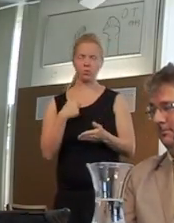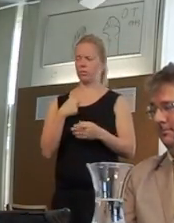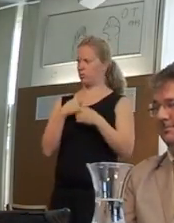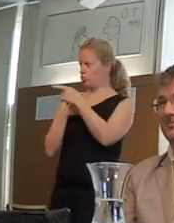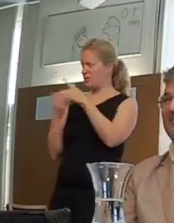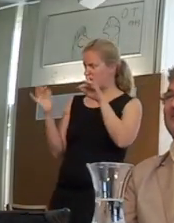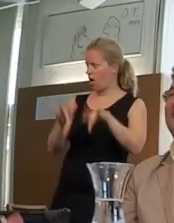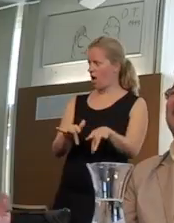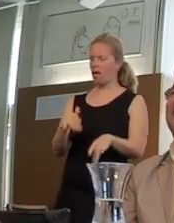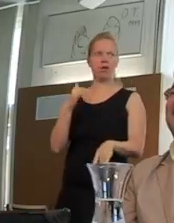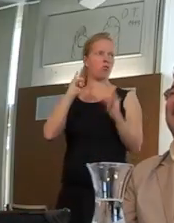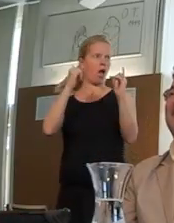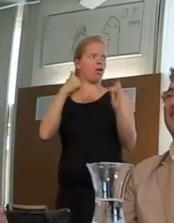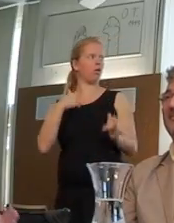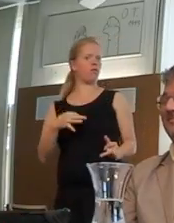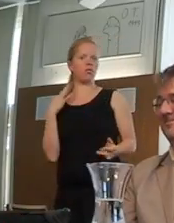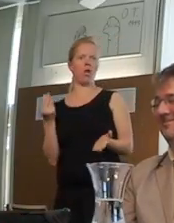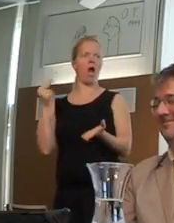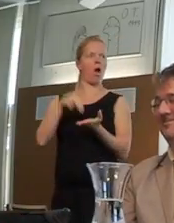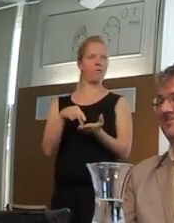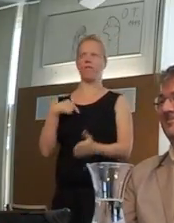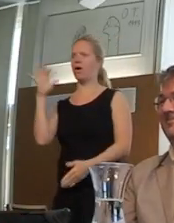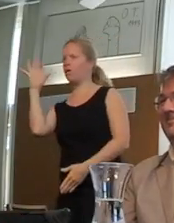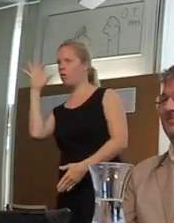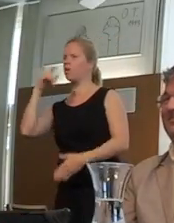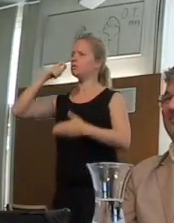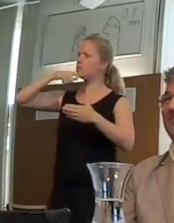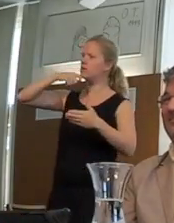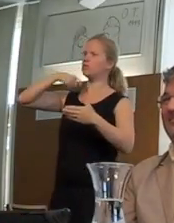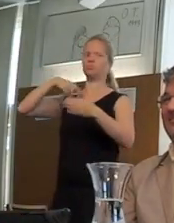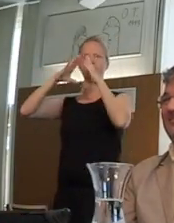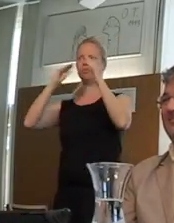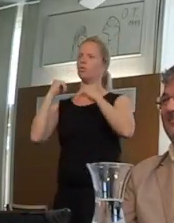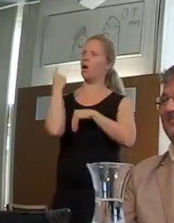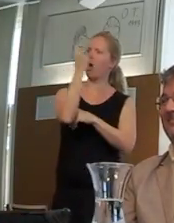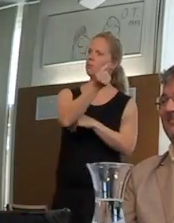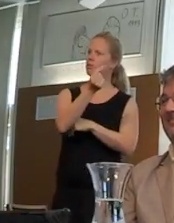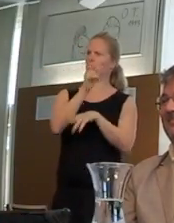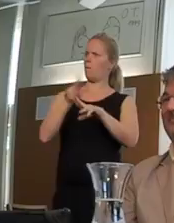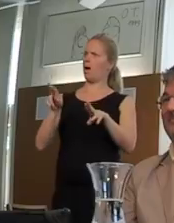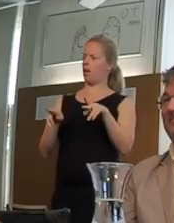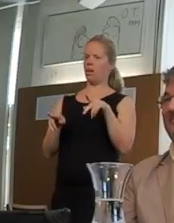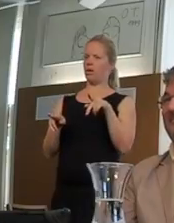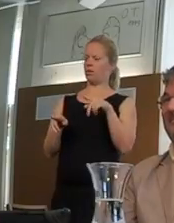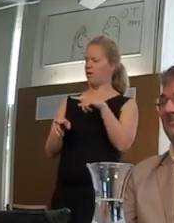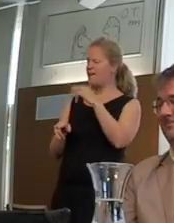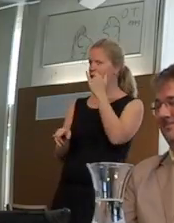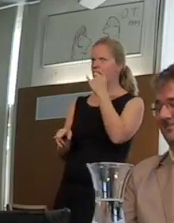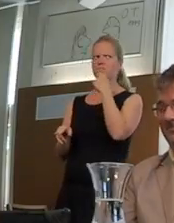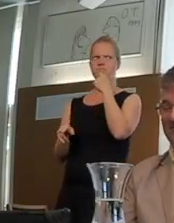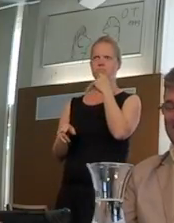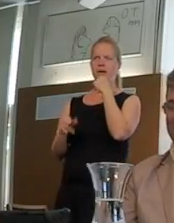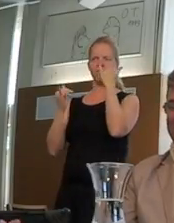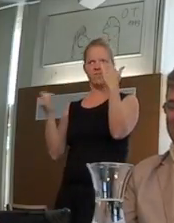meine Zähne putzt da am Klo, hat mich angezogen und hat die Wohnung verlassen. Nichts anderes, als wie du auch gemacht hast. Solche Sachen kommen einfach